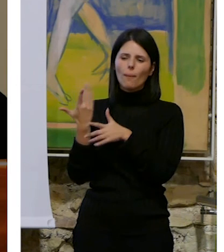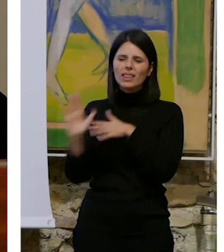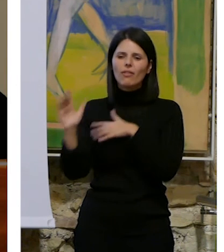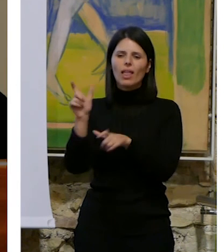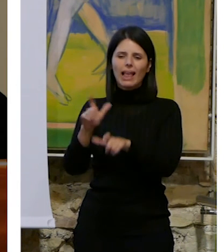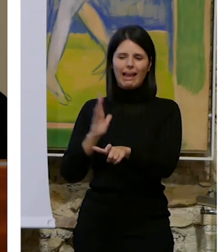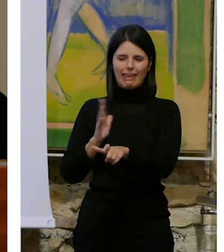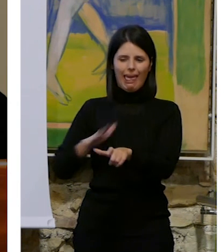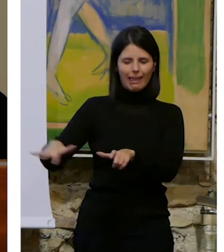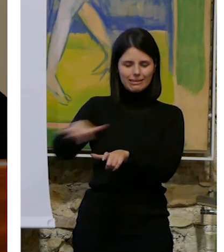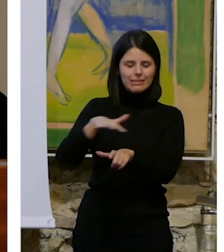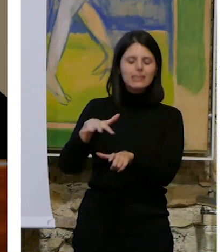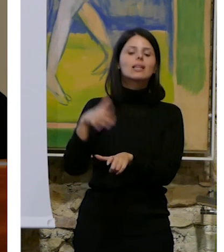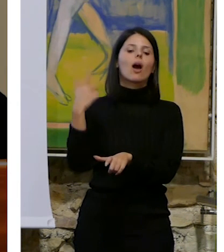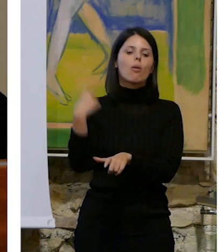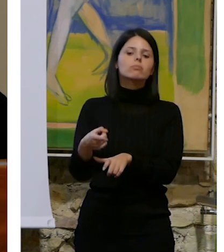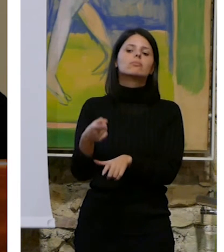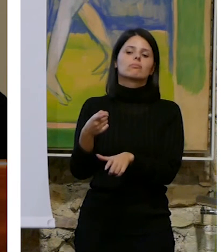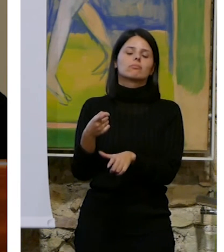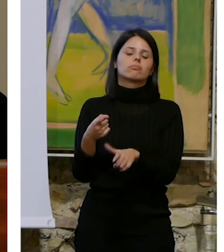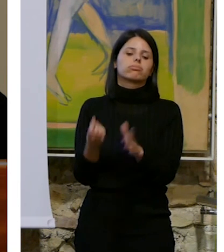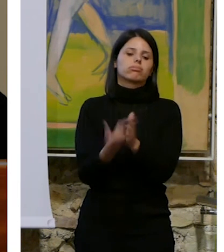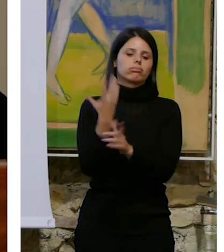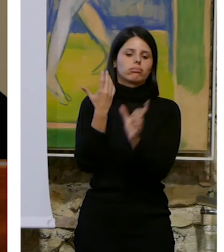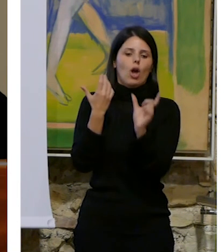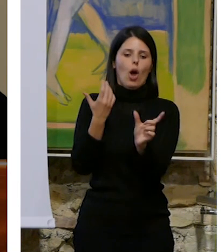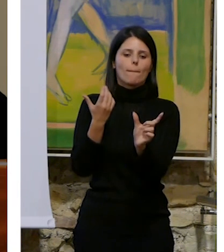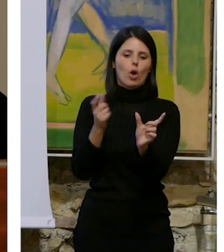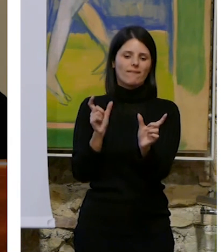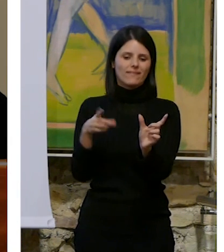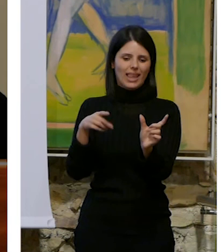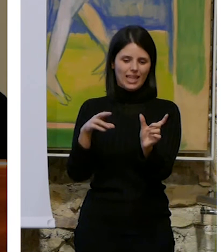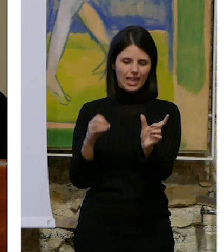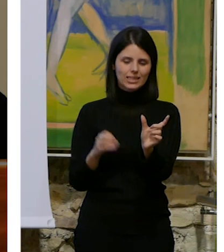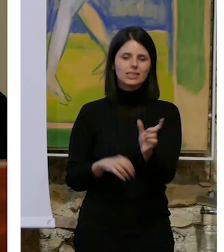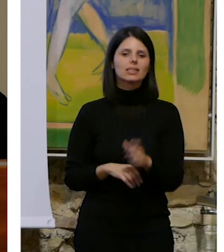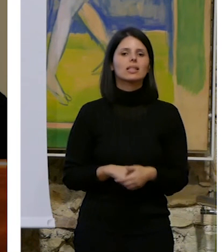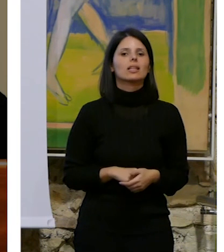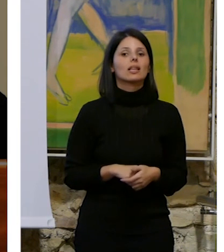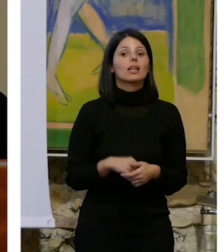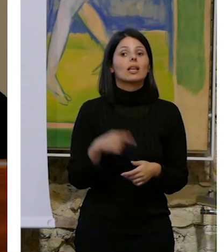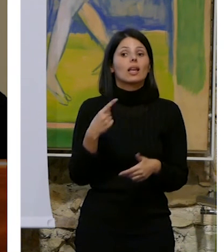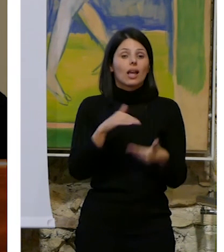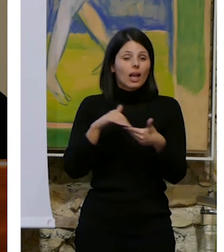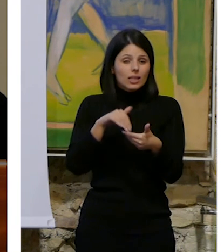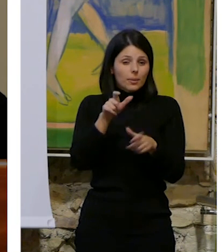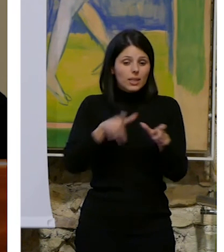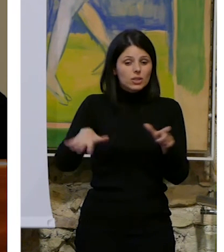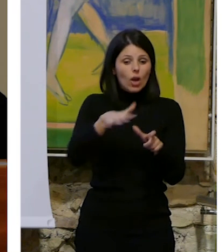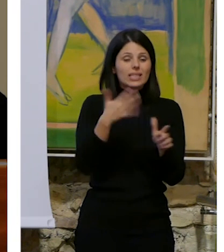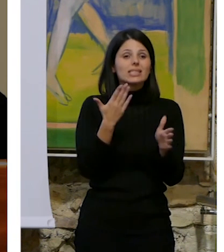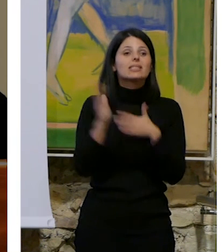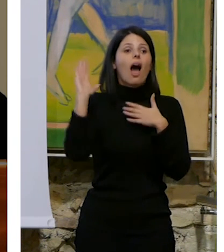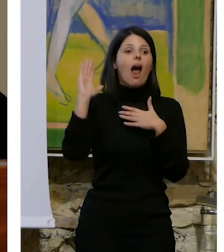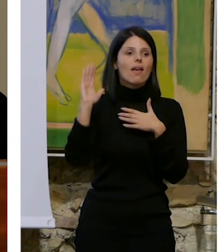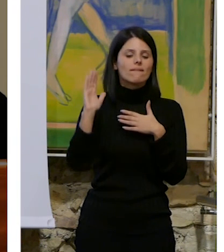i suoi clienti. Cioè, questo forma la prominenza. Le società democratiche si salvano, è stato indicato